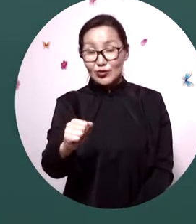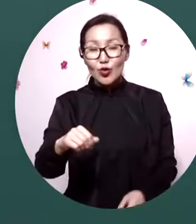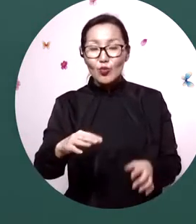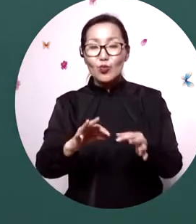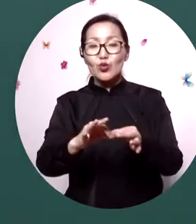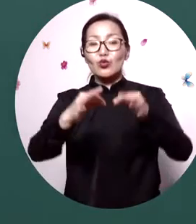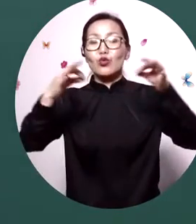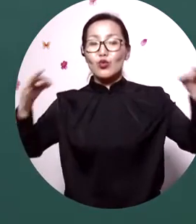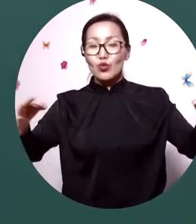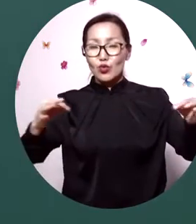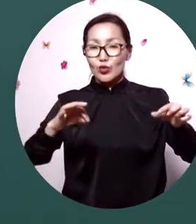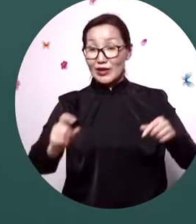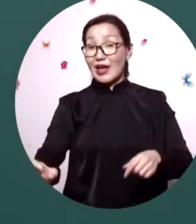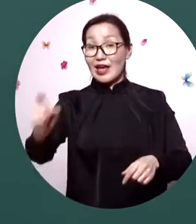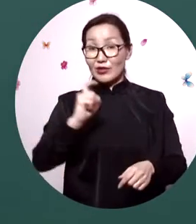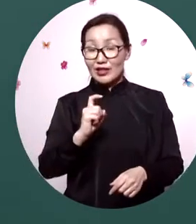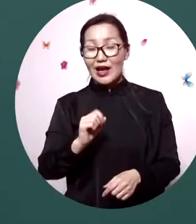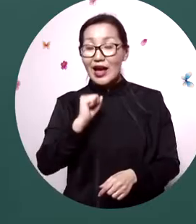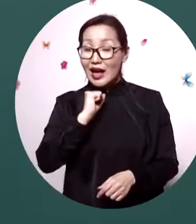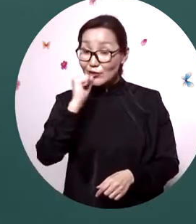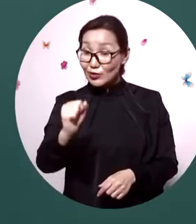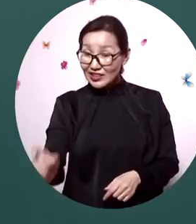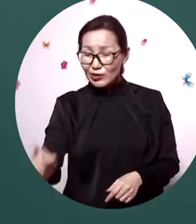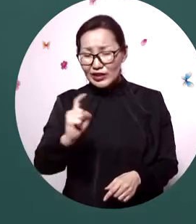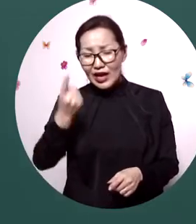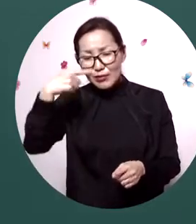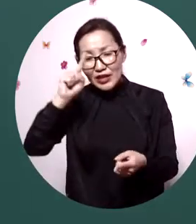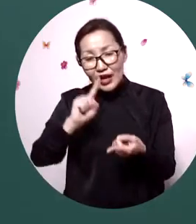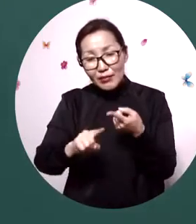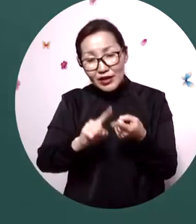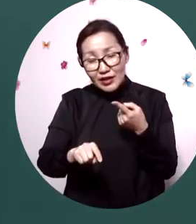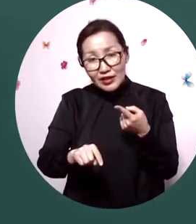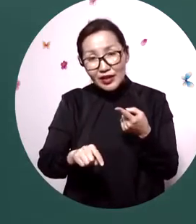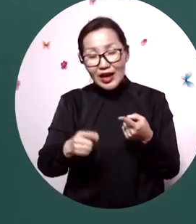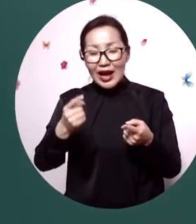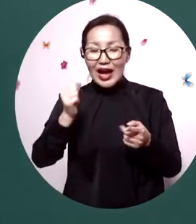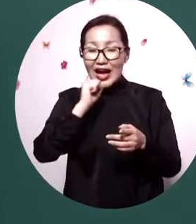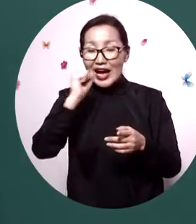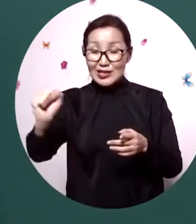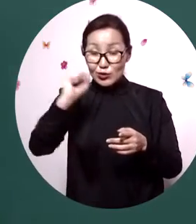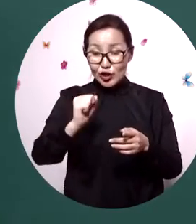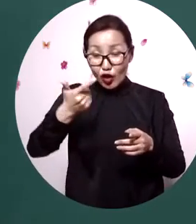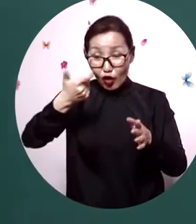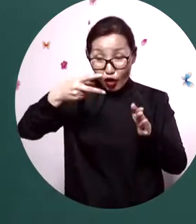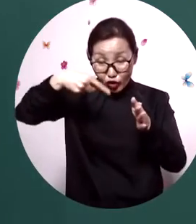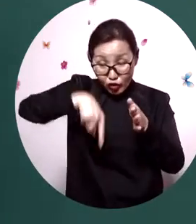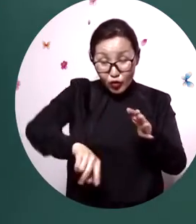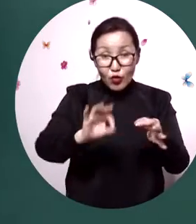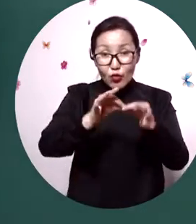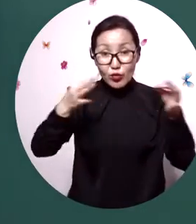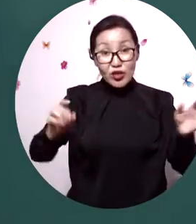байнгын өгүүлбэрээр хариулна. Асуултанд хариулахдаа хамгийн амархан асуултынхаа гол өгүүлбэрээс эхэлж болно